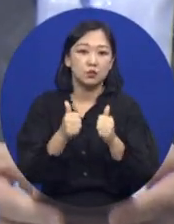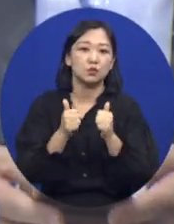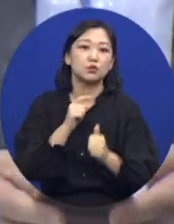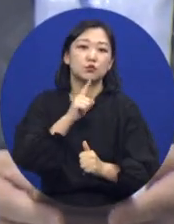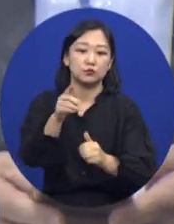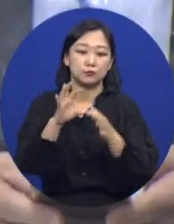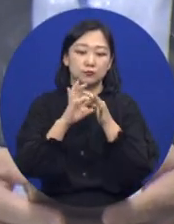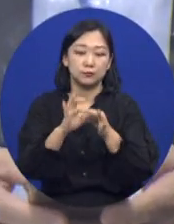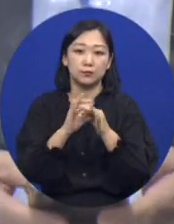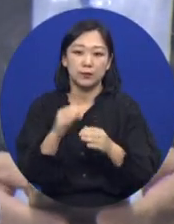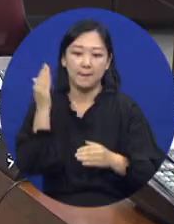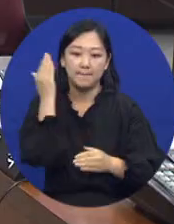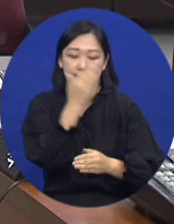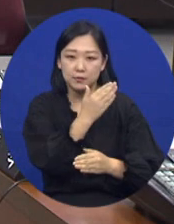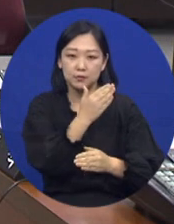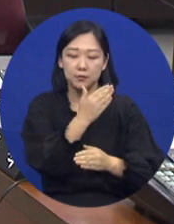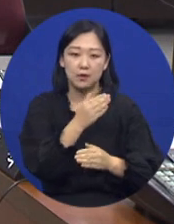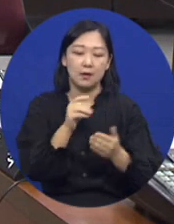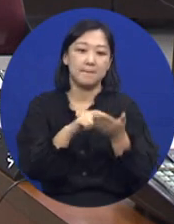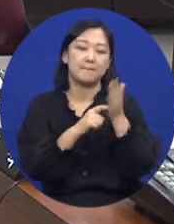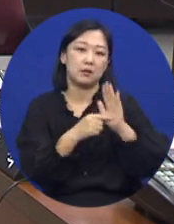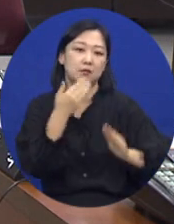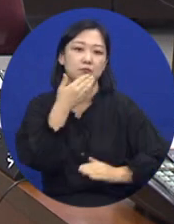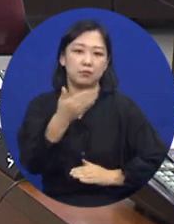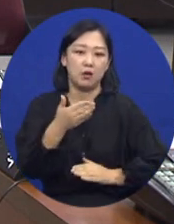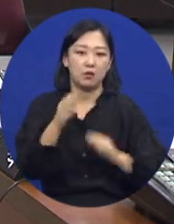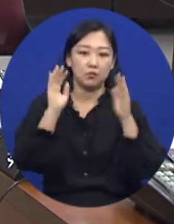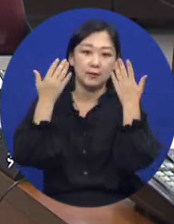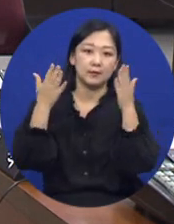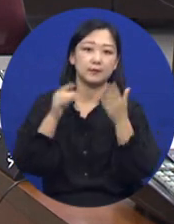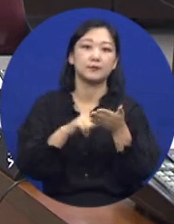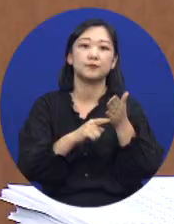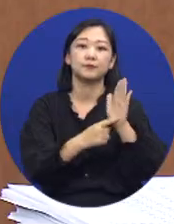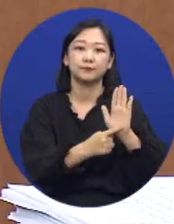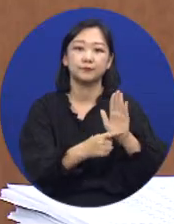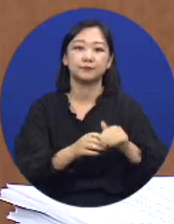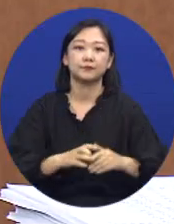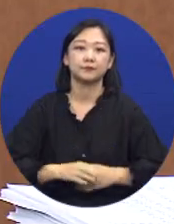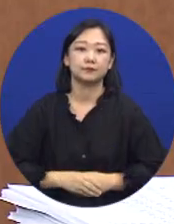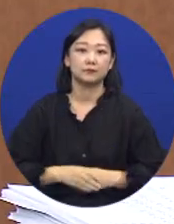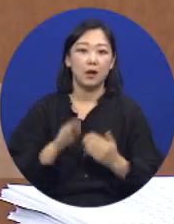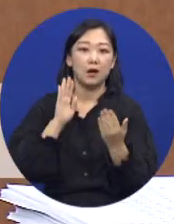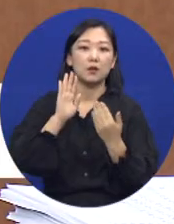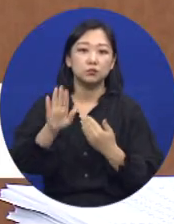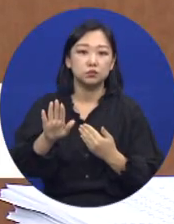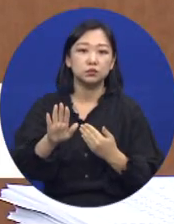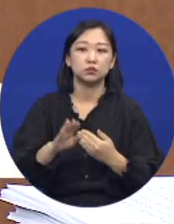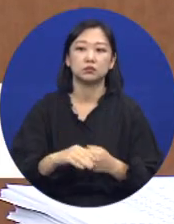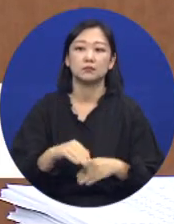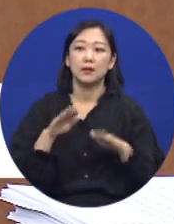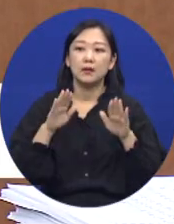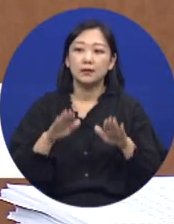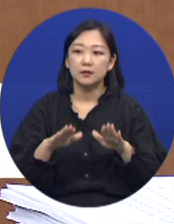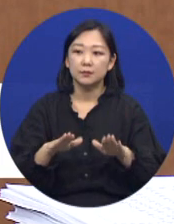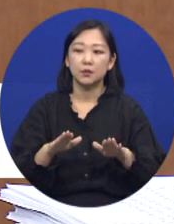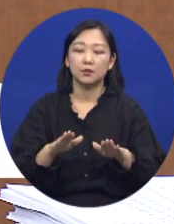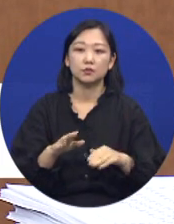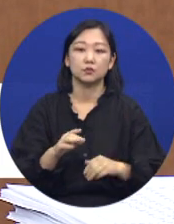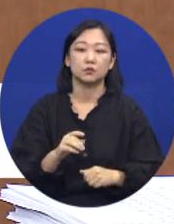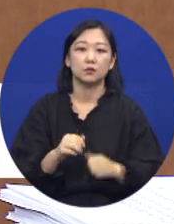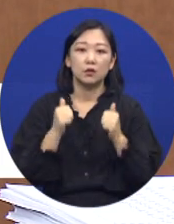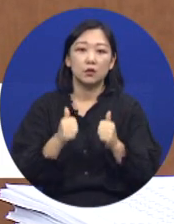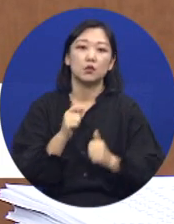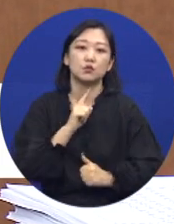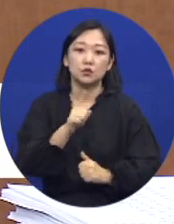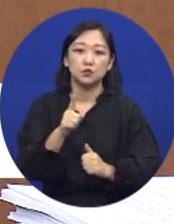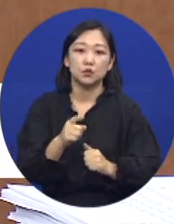제주시의 투명성을 법정에서 밝힐 수 있게 됐다며 환영한다고 밝혔습니다. 앞으로 이 부분에 이